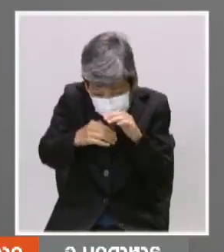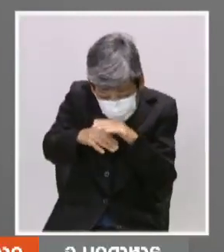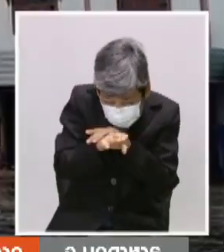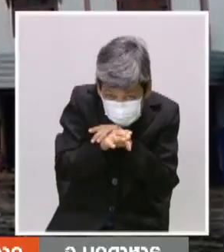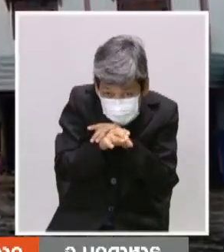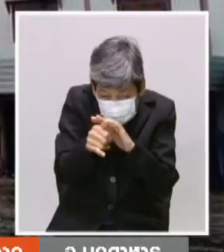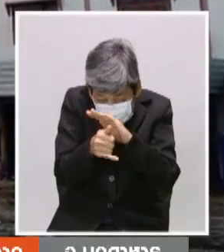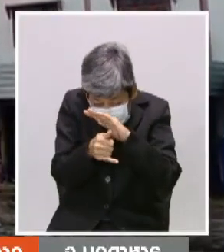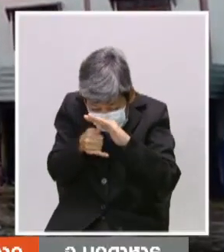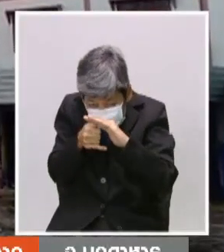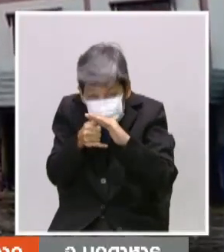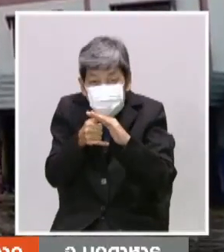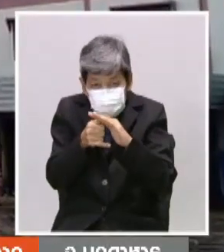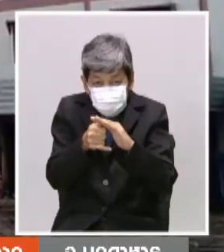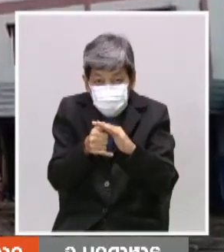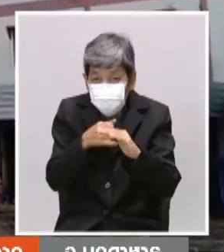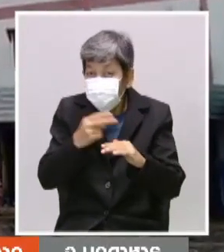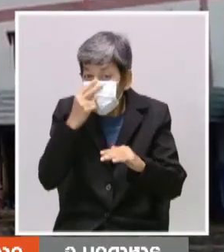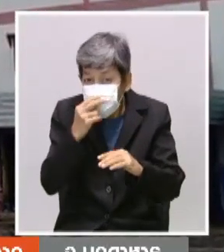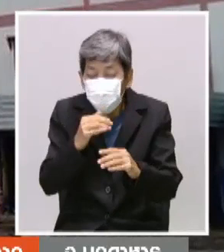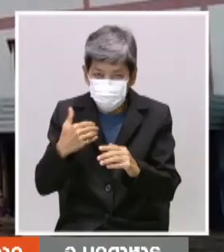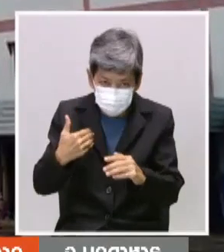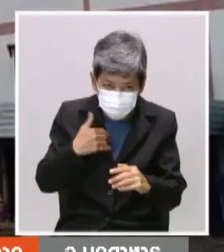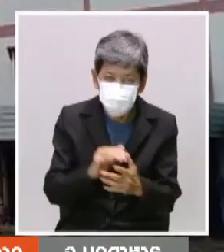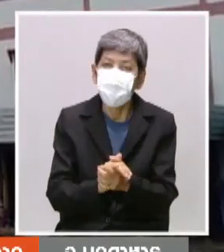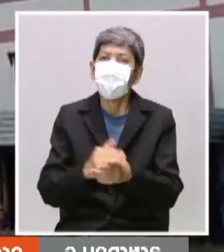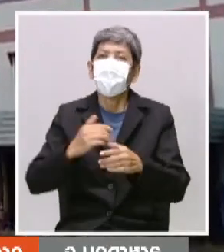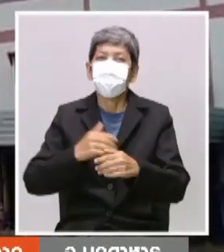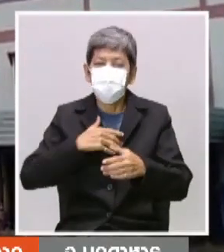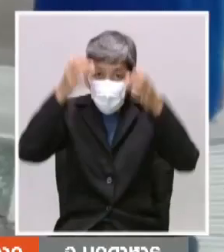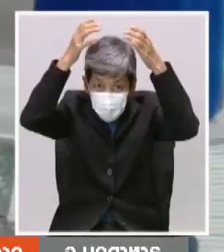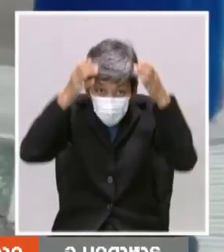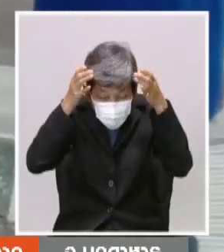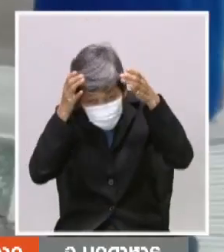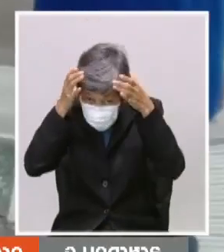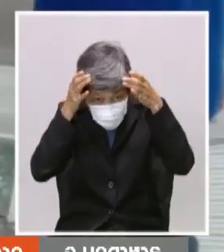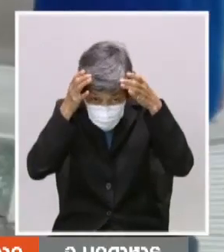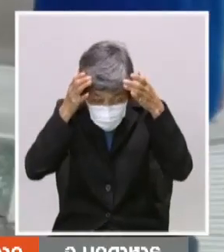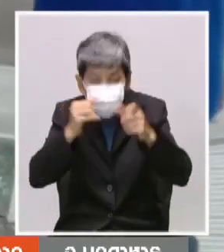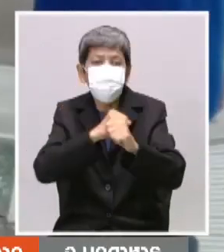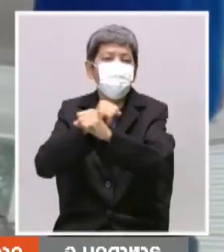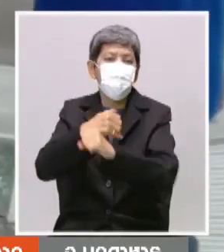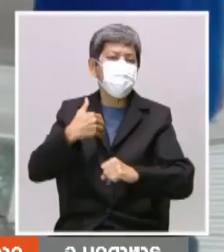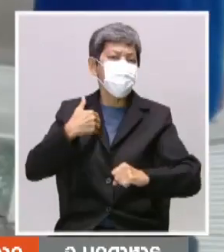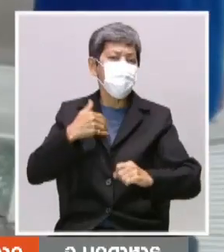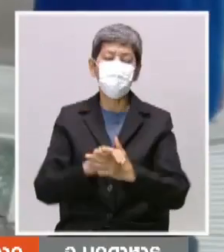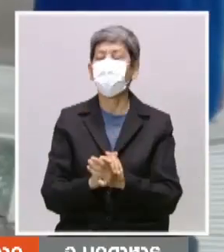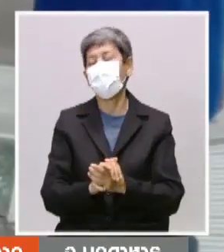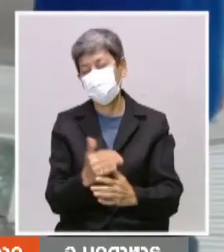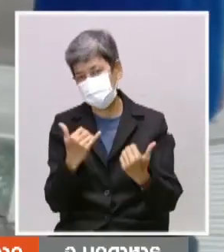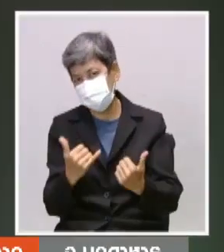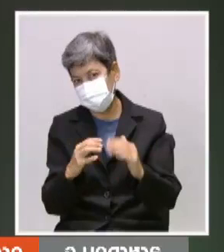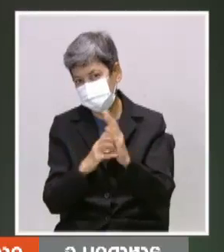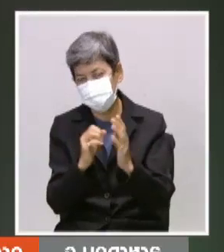กันไปอยู่ในที่ปลอดภัยนะคะอย่างที่เห็นภาพก็จะมีการนำเอาถังเอากะละมังเนี่ยมาคุมหัวกันด้วยนะคะแต่โชคดี